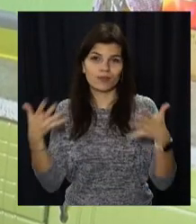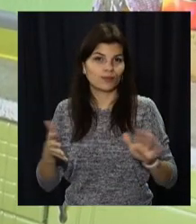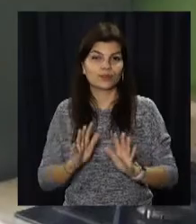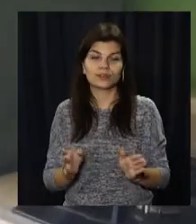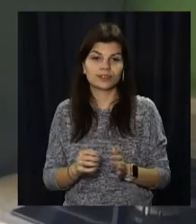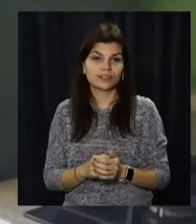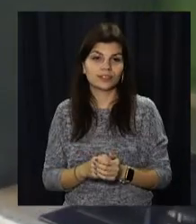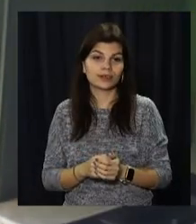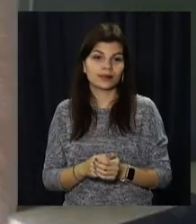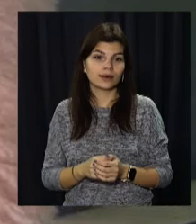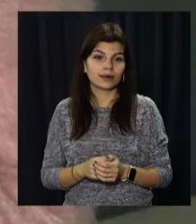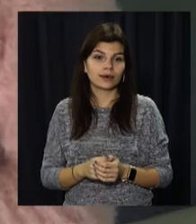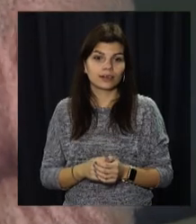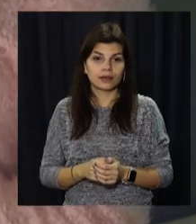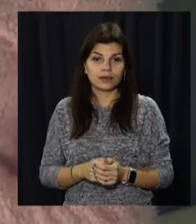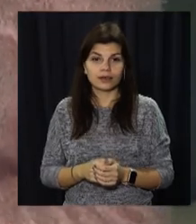невеличка.